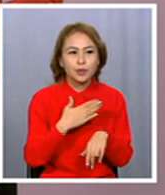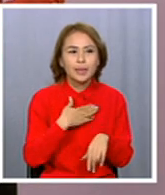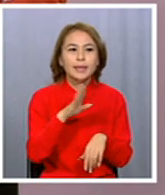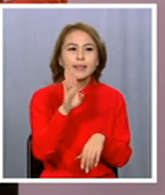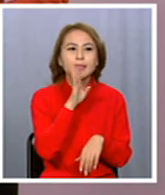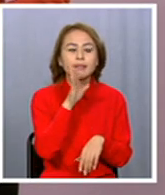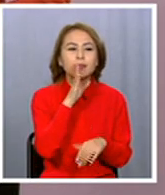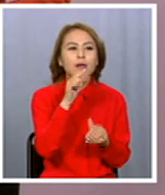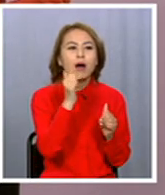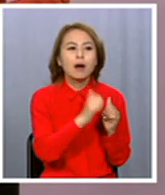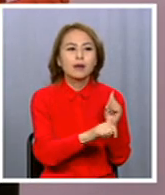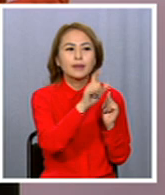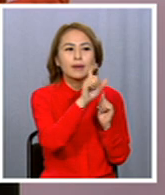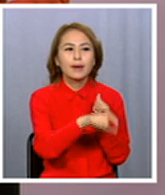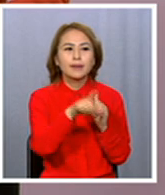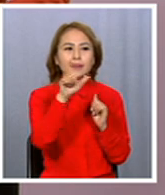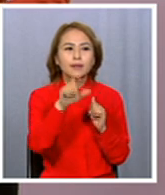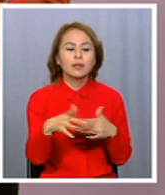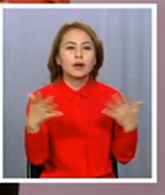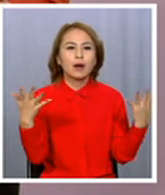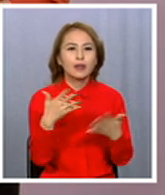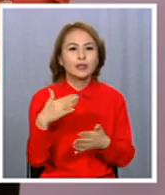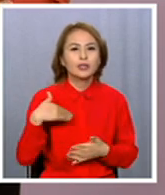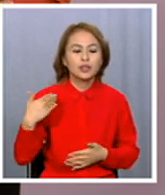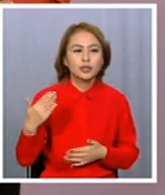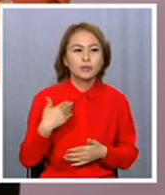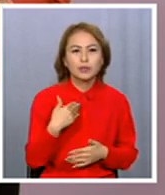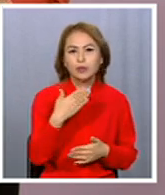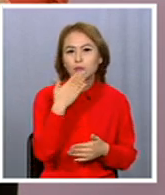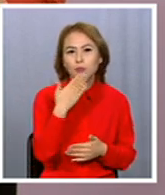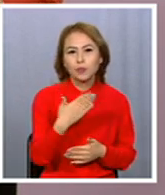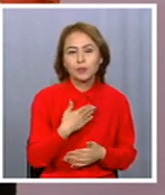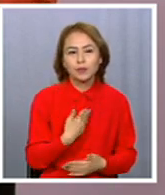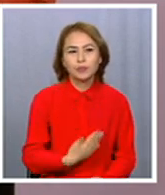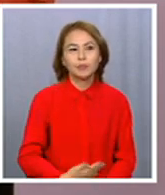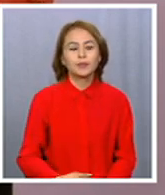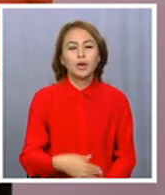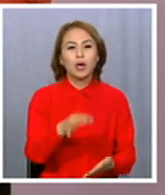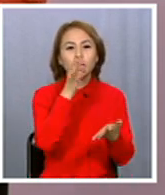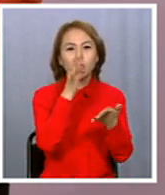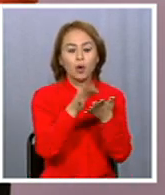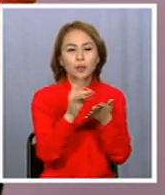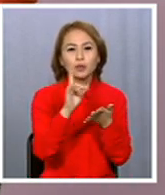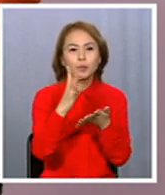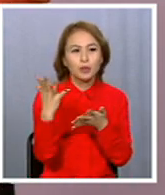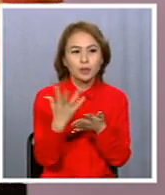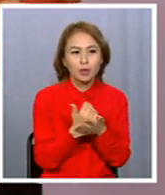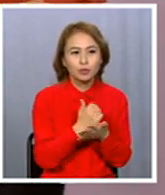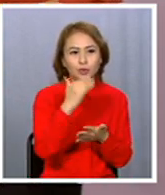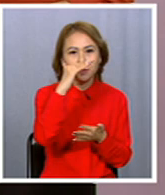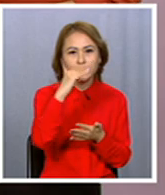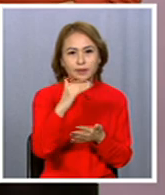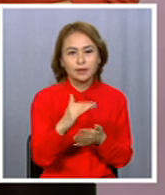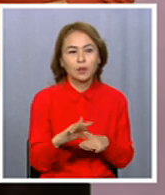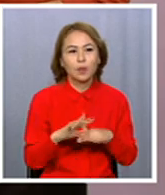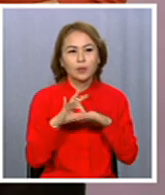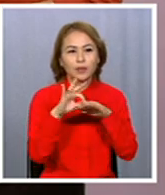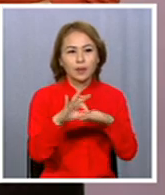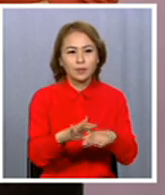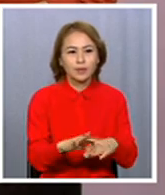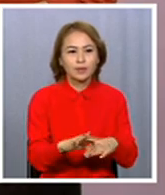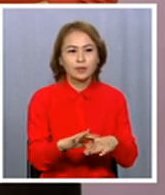Қыздардың әрқайсысы қандай жемісті сүйсініп жеді? Жауабын табу үшін кестені қолданайық.